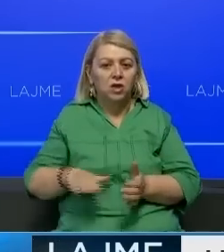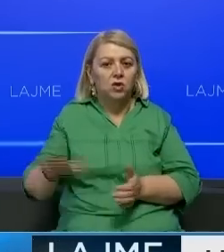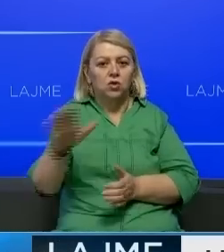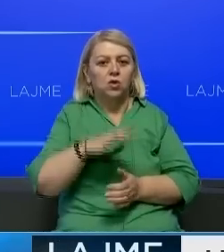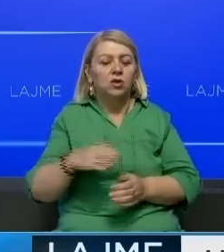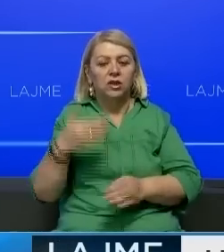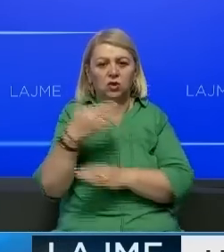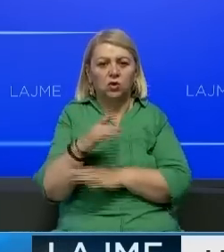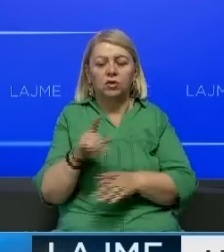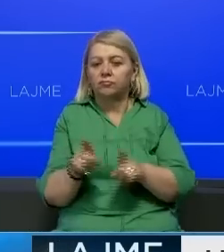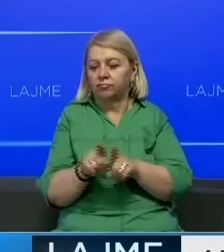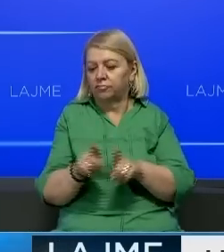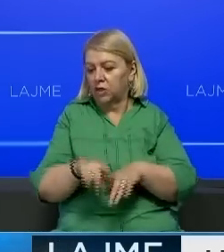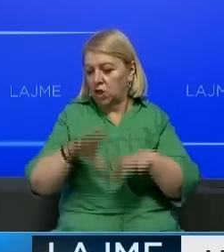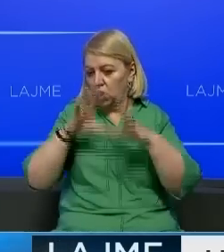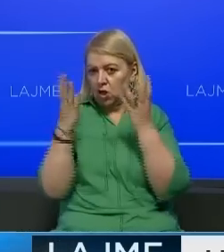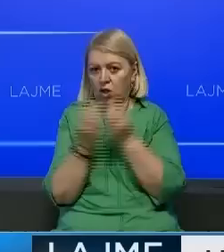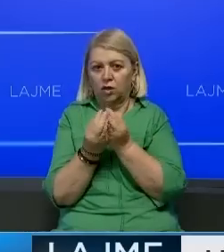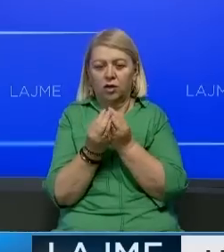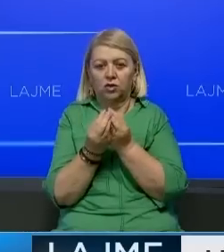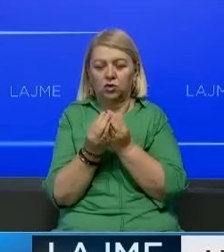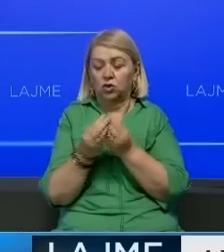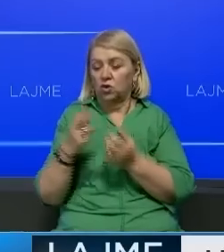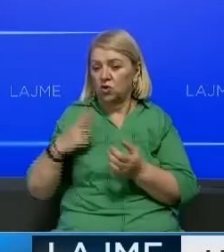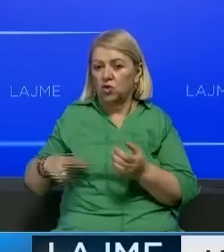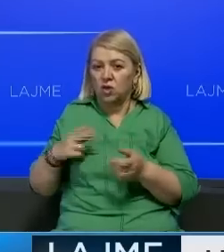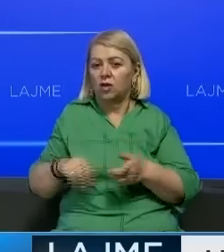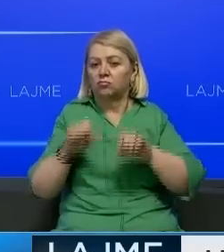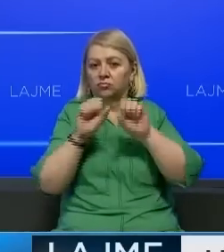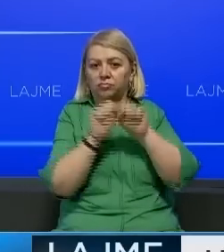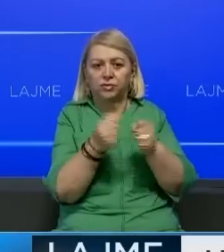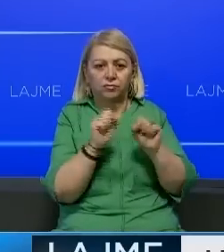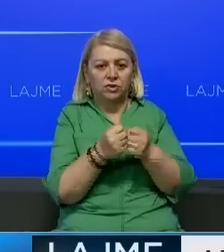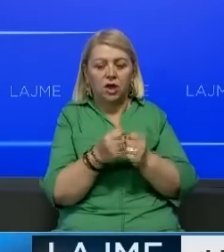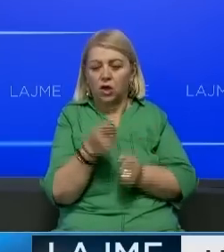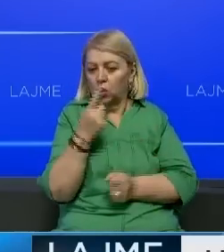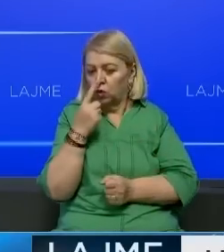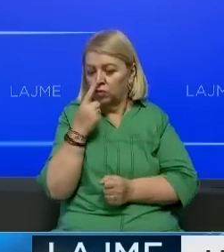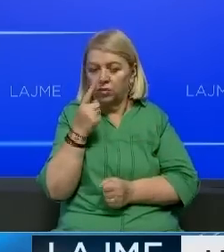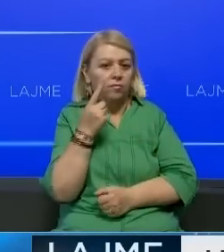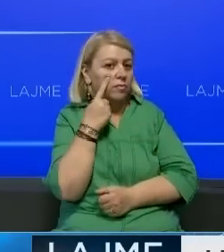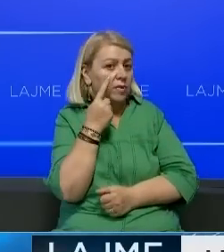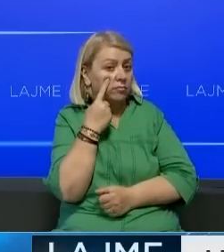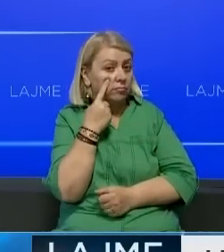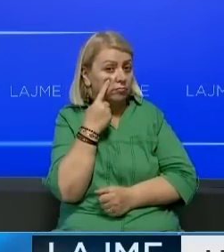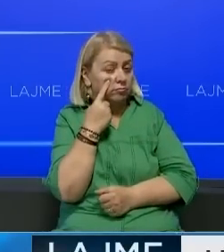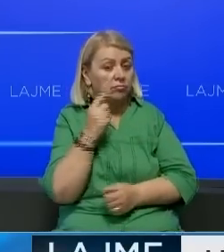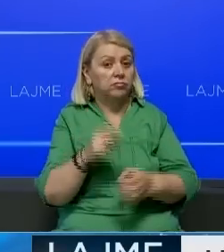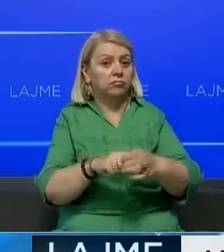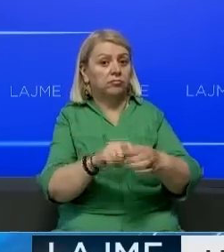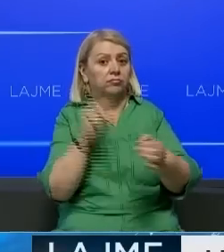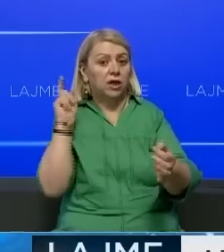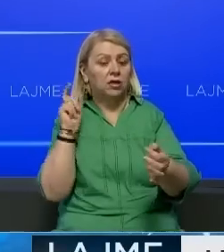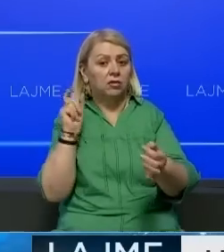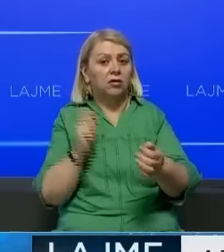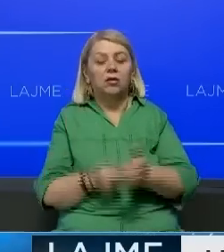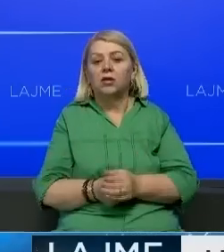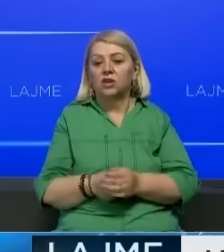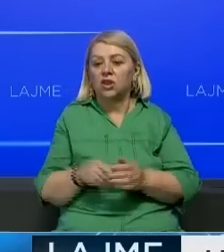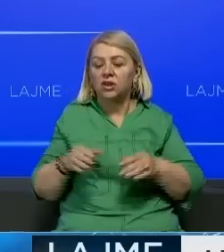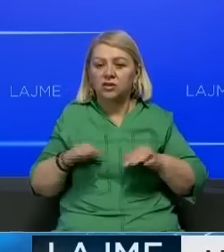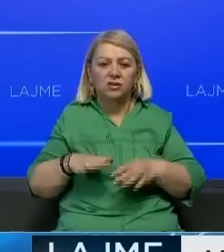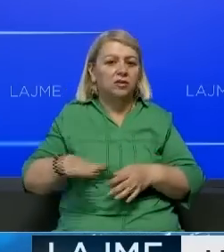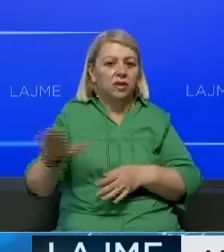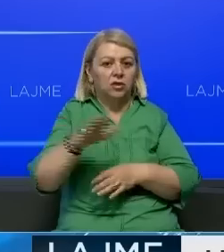të qytetit. Të gjitha urat për në qytet janë shkatruar nga trupat ruse, ndërsa përpiqen të shkëputinat nga territori kontrolluar